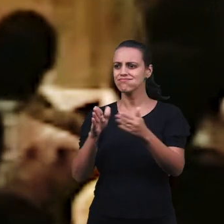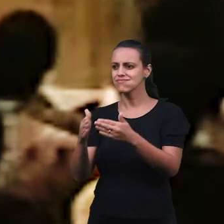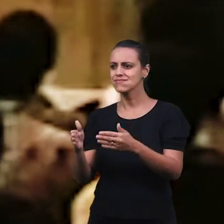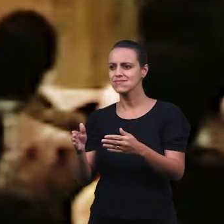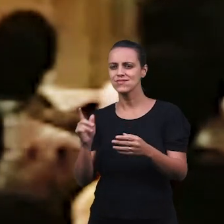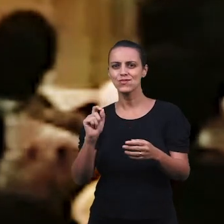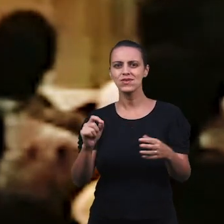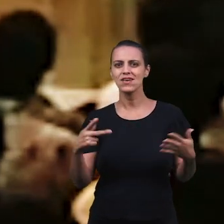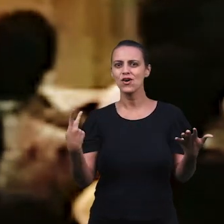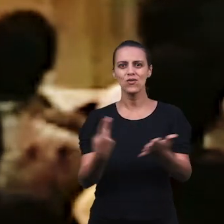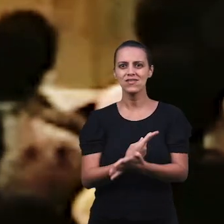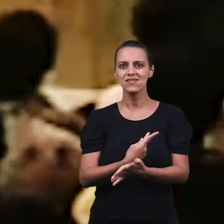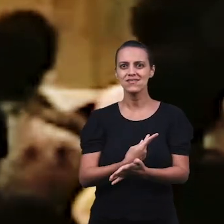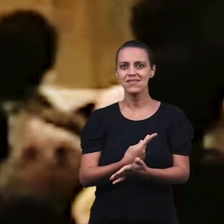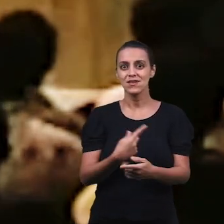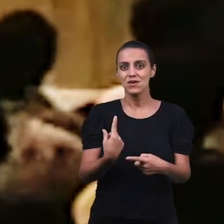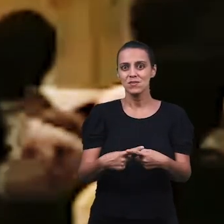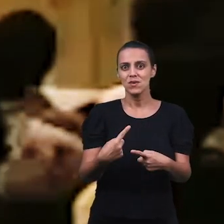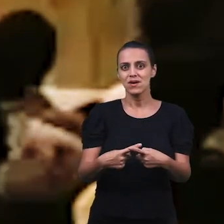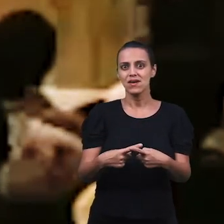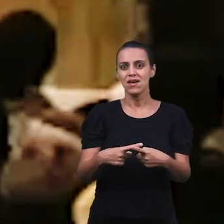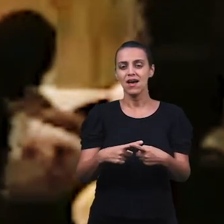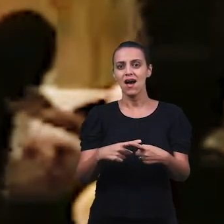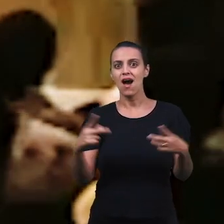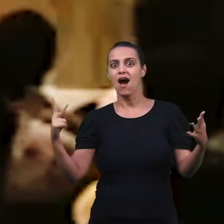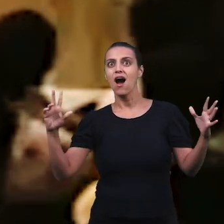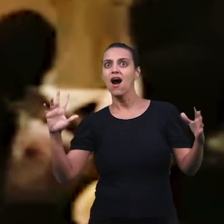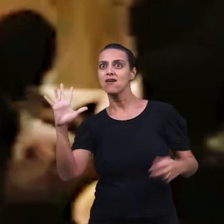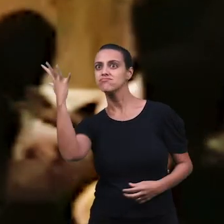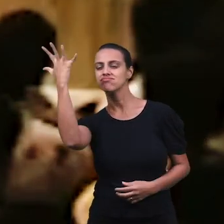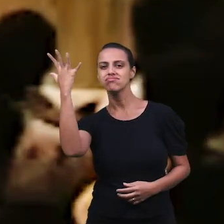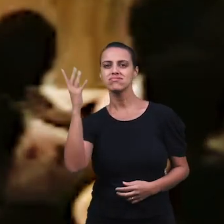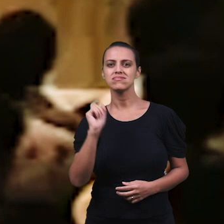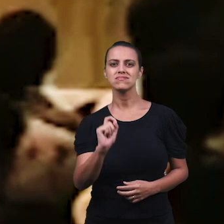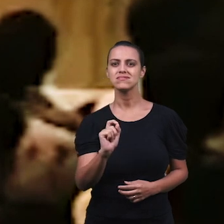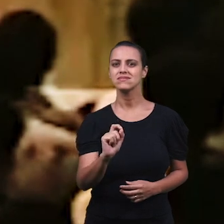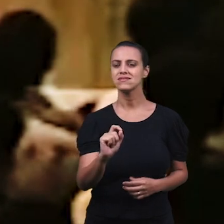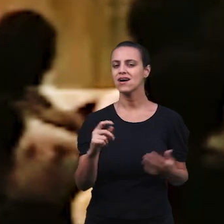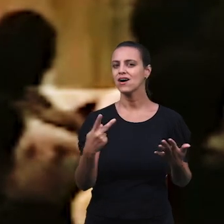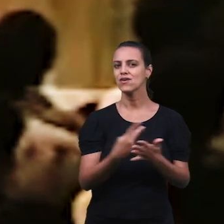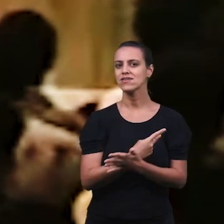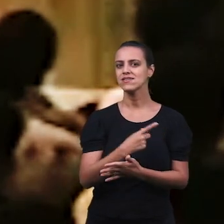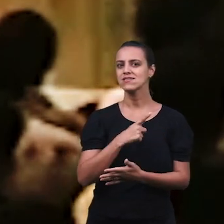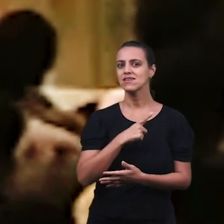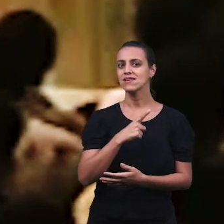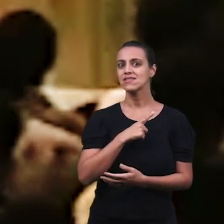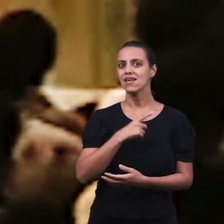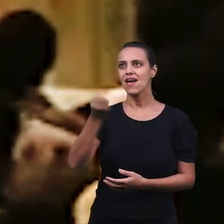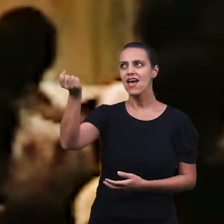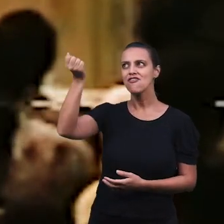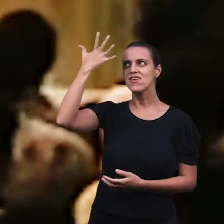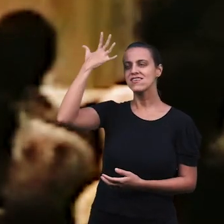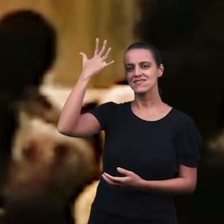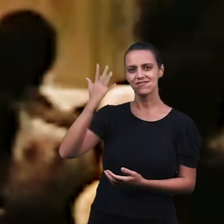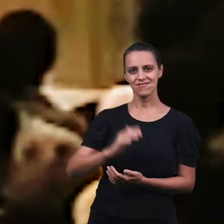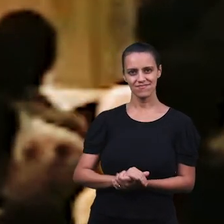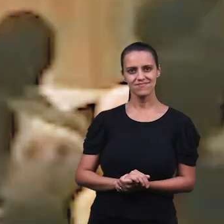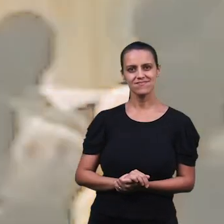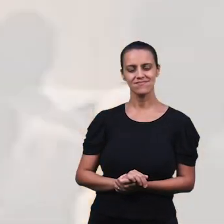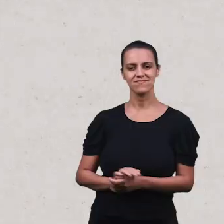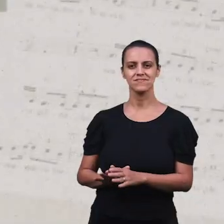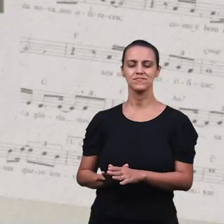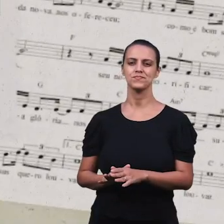nous identifions ce qui s'est passé en vérité. Quel est le phénomène qui s'est passé? C'est passé